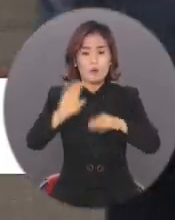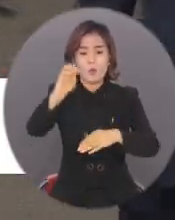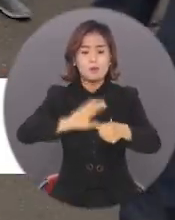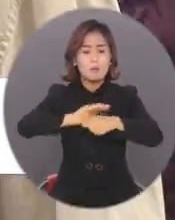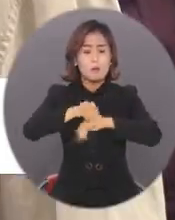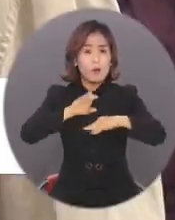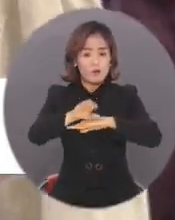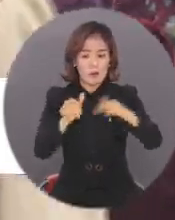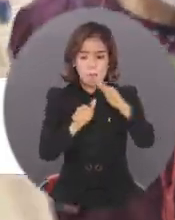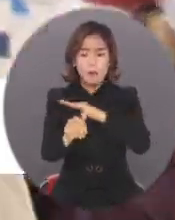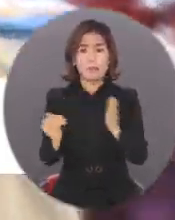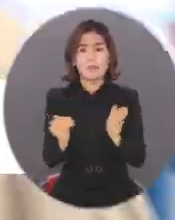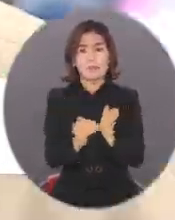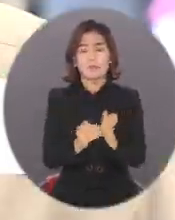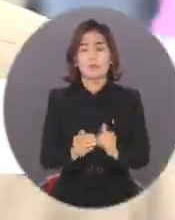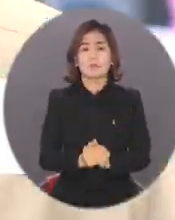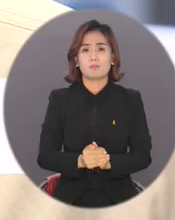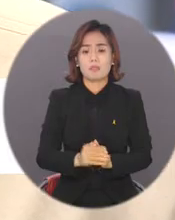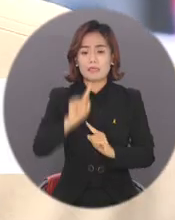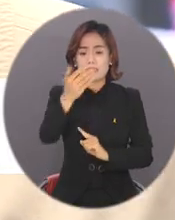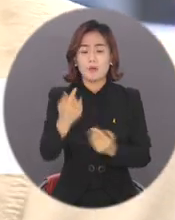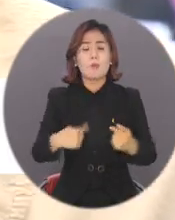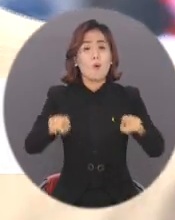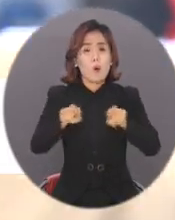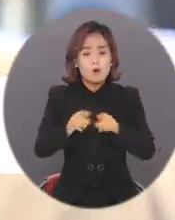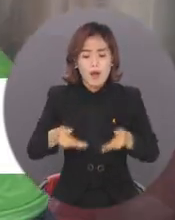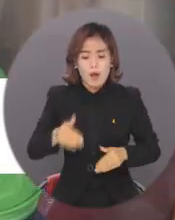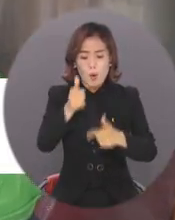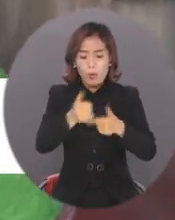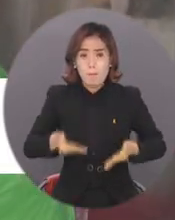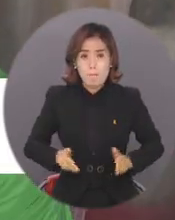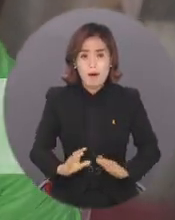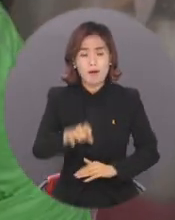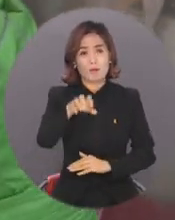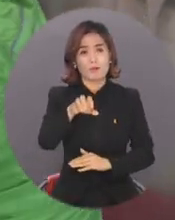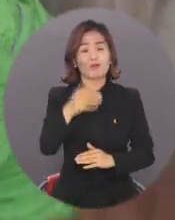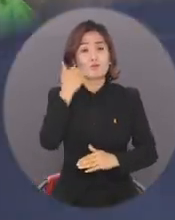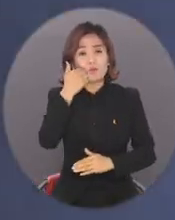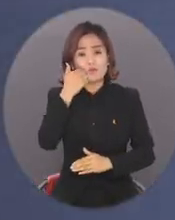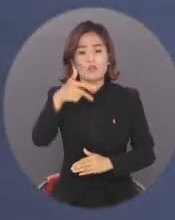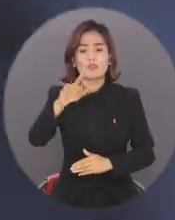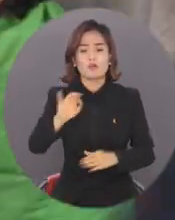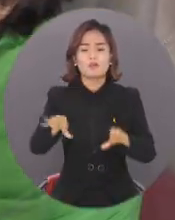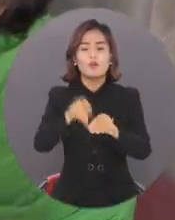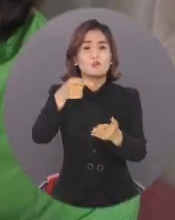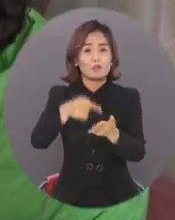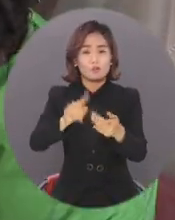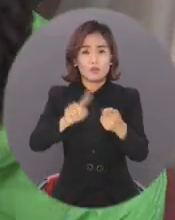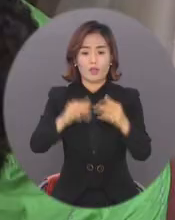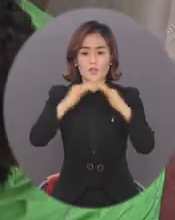모터스 공장 등을 방문했습니다. 이 전 대표와 함께 호남 출신의 대권 주자로 분류되는 정세균 전